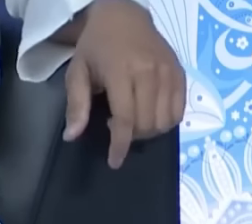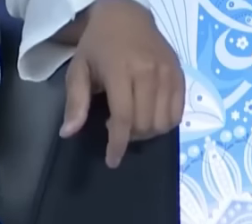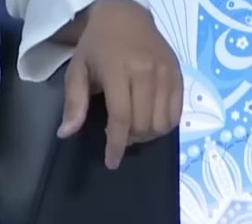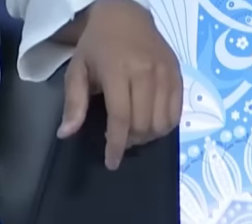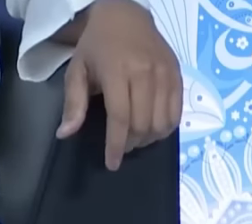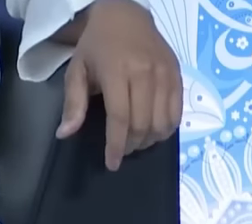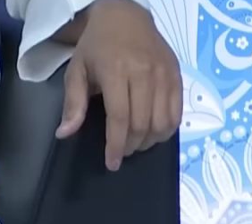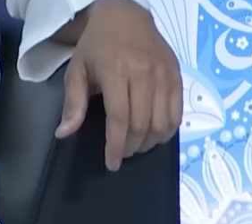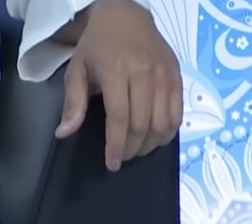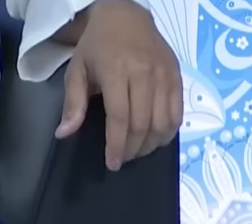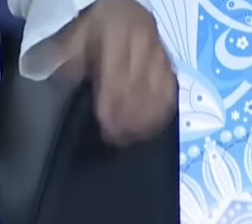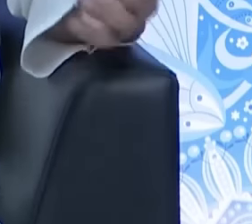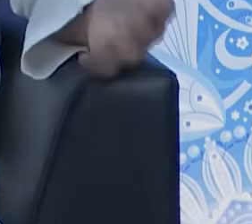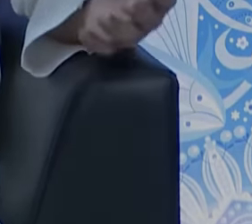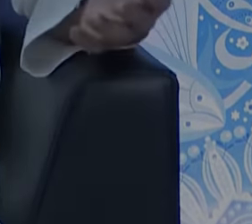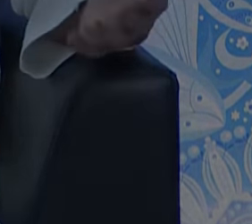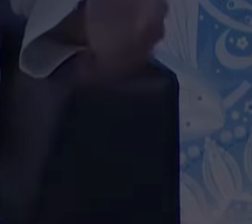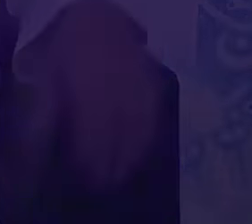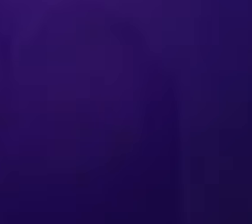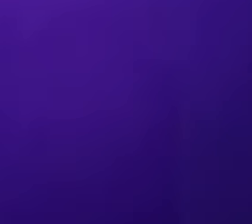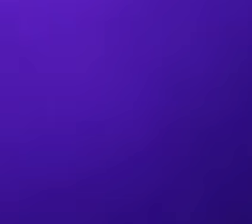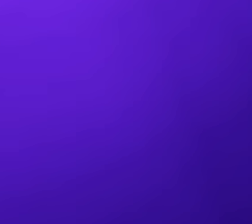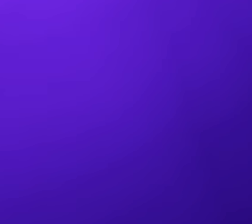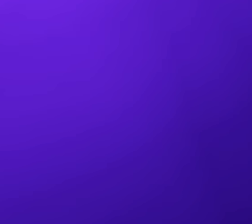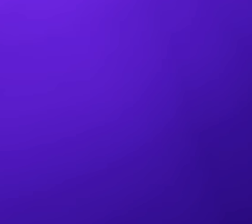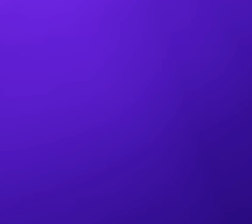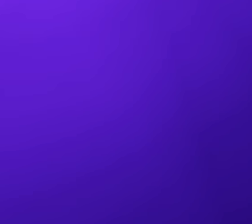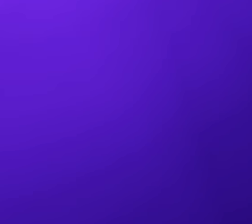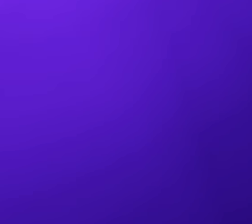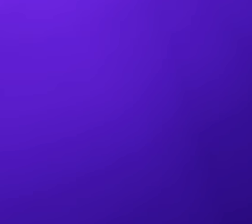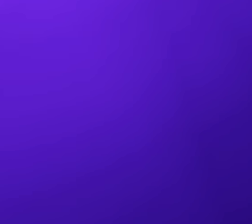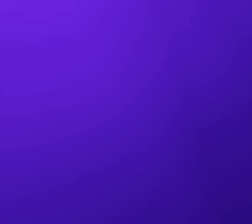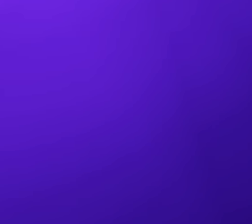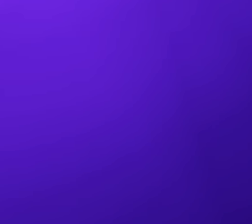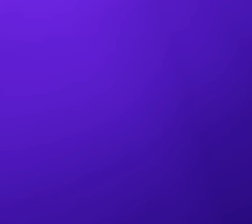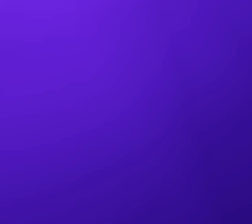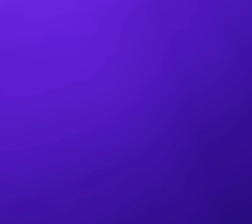masing-masing yang berbeda satu kan dan orang yang